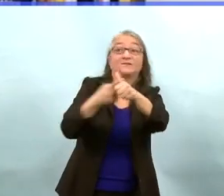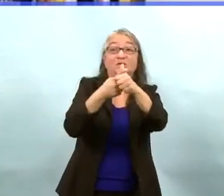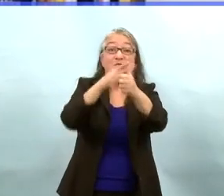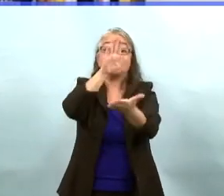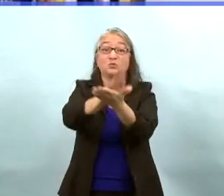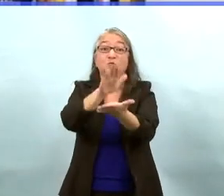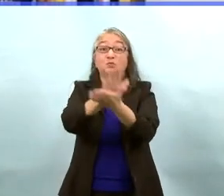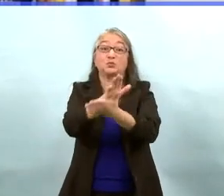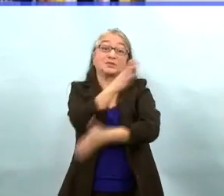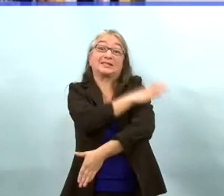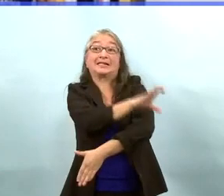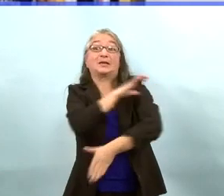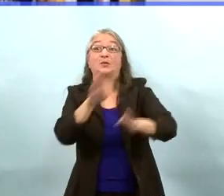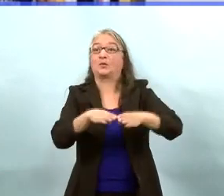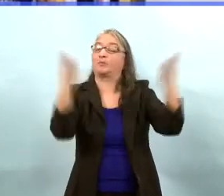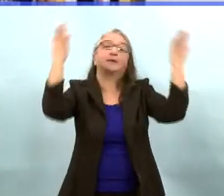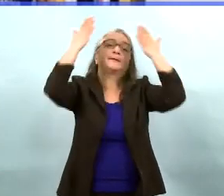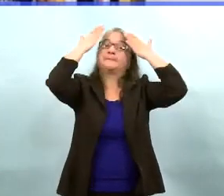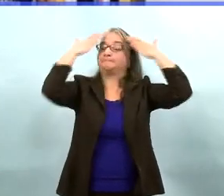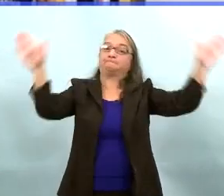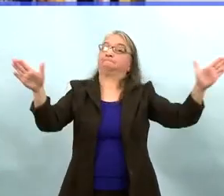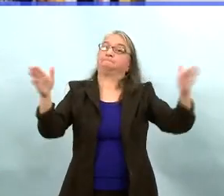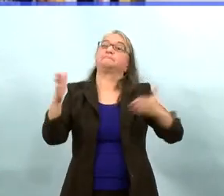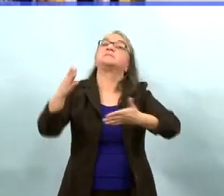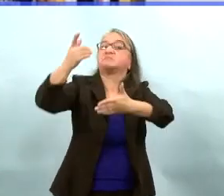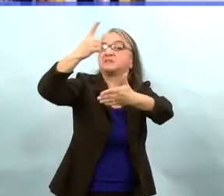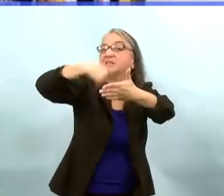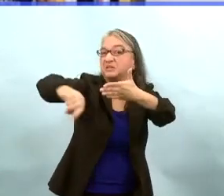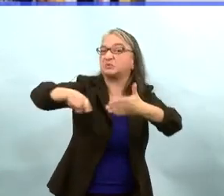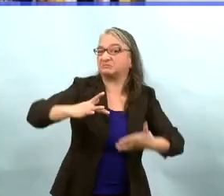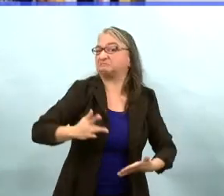école, mais je peux vous dire qu'on va travailler là-dessus aussi rapidement que possible.